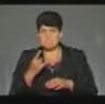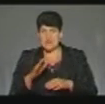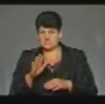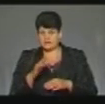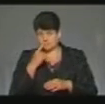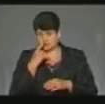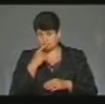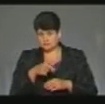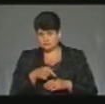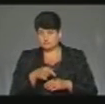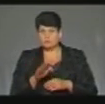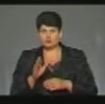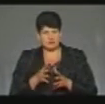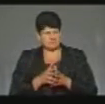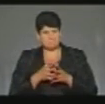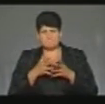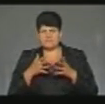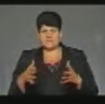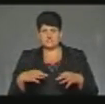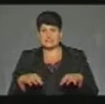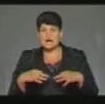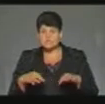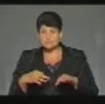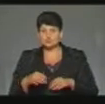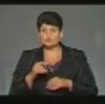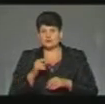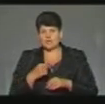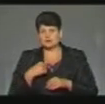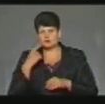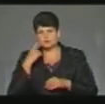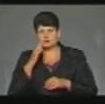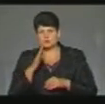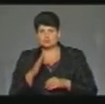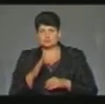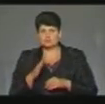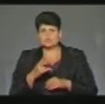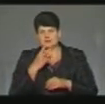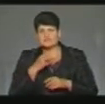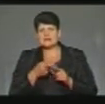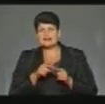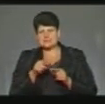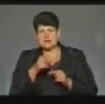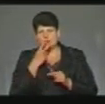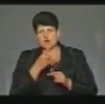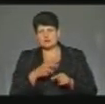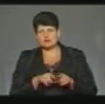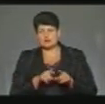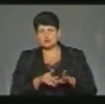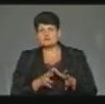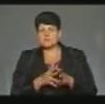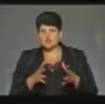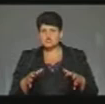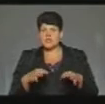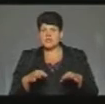на носі буде значно більше транспорту. Ми будемо, я думаю, що будемо зазвати і на цей показник також. Збільшення